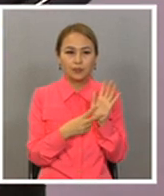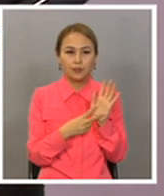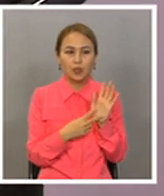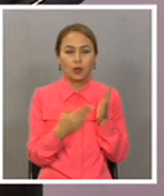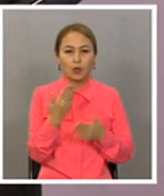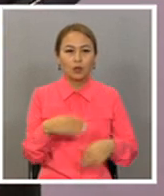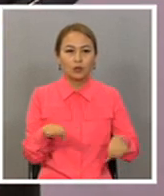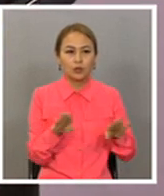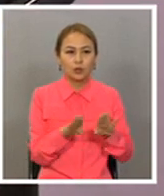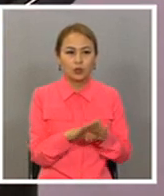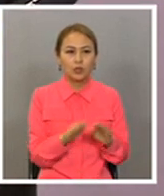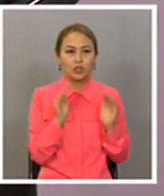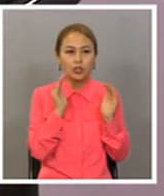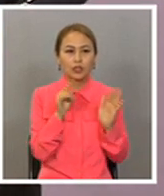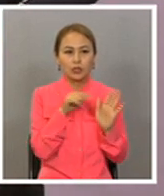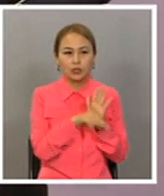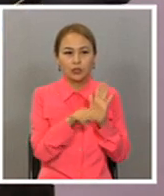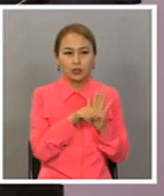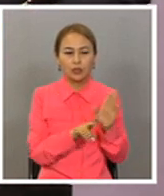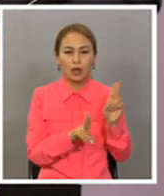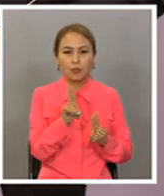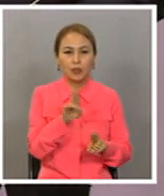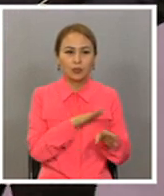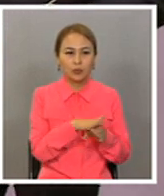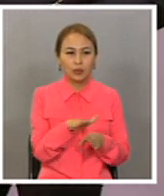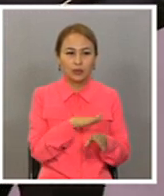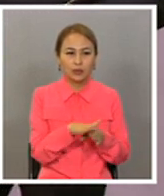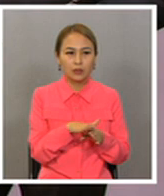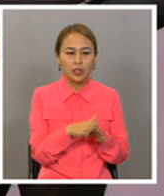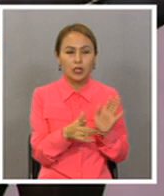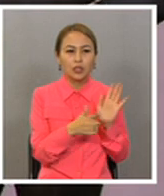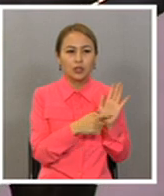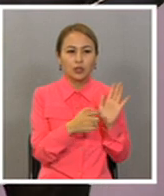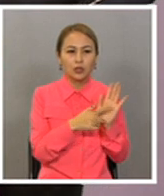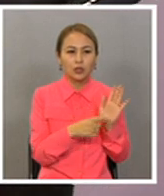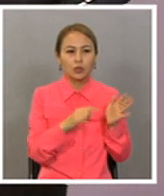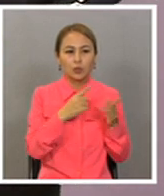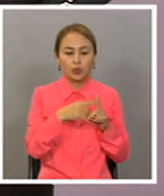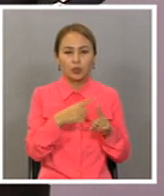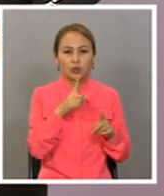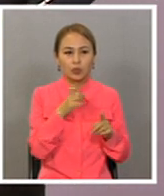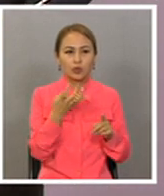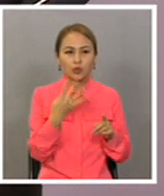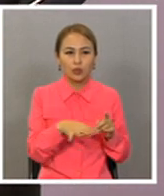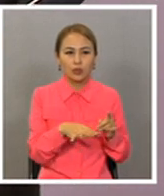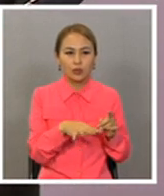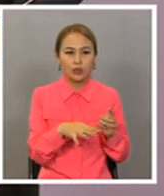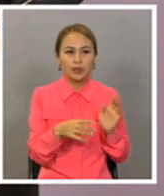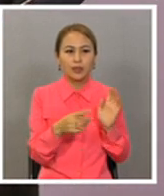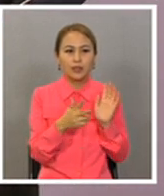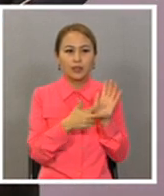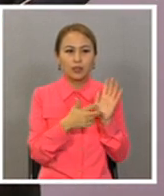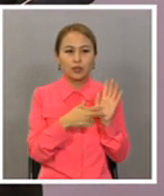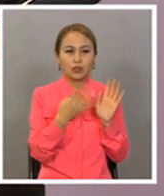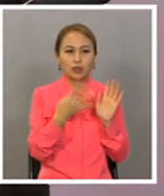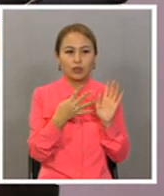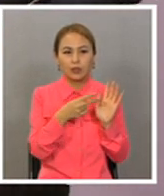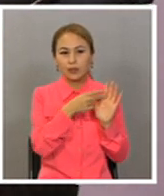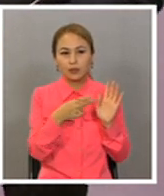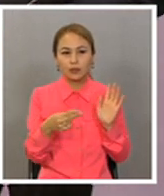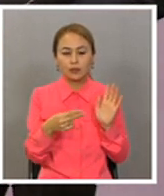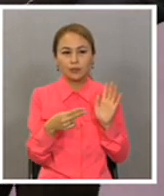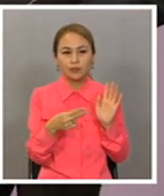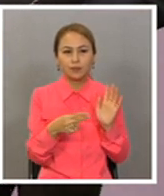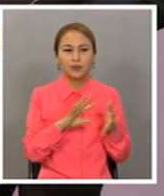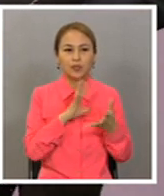үшін жақшаның ішіндегі амалды орындайық. 700 бен 140-тың қосындысы 840-қа тең.